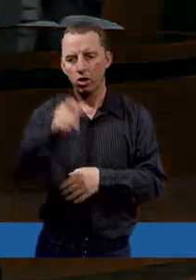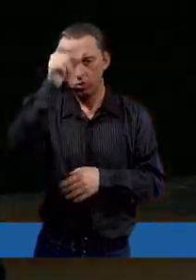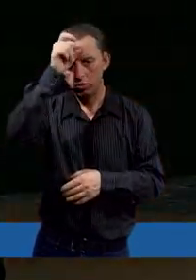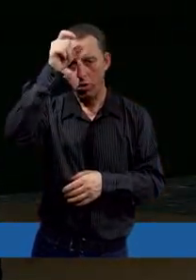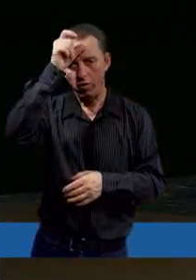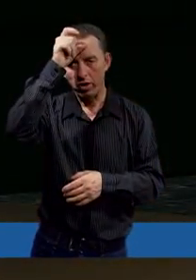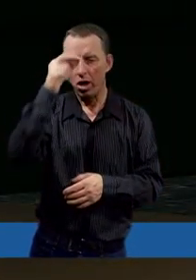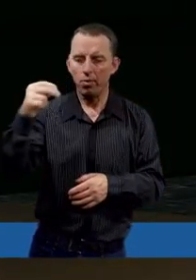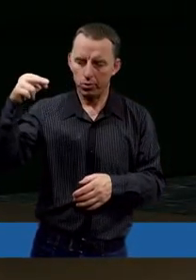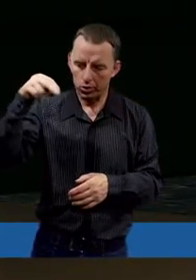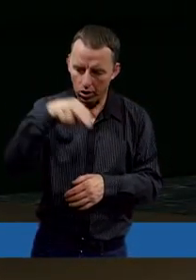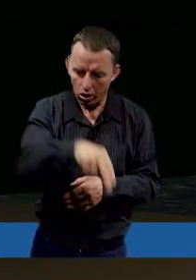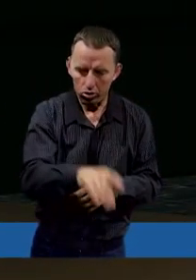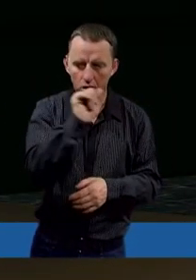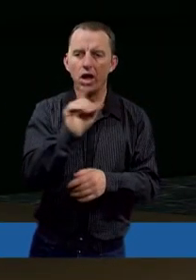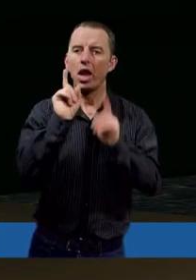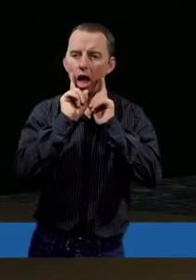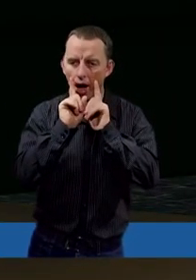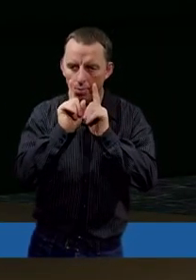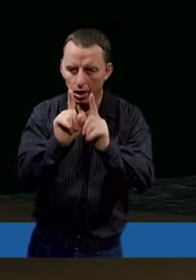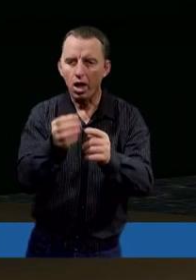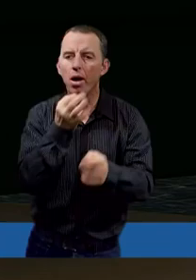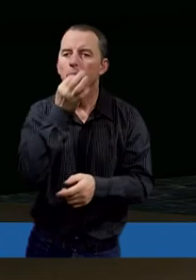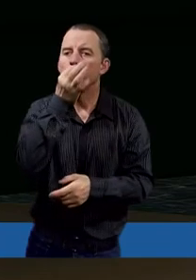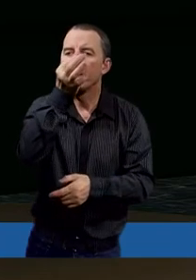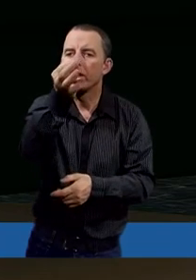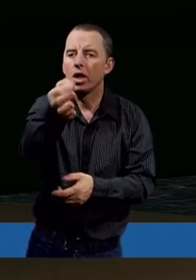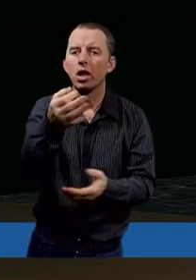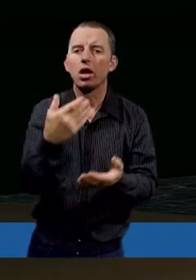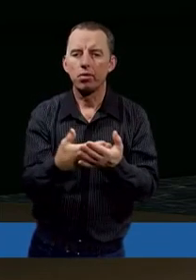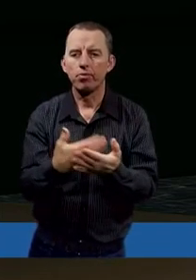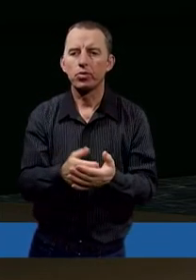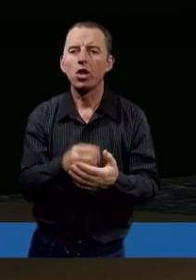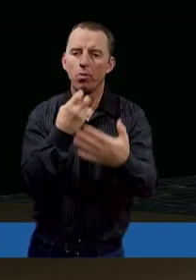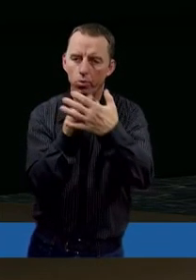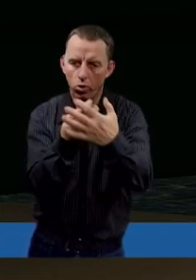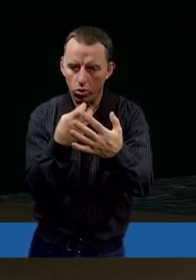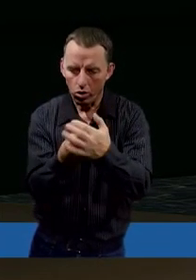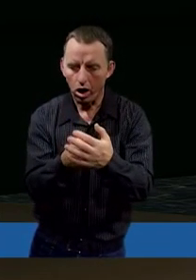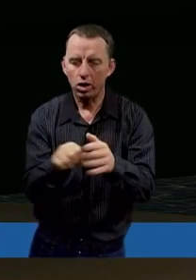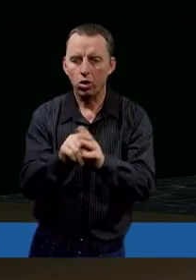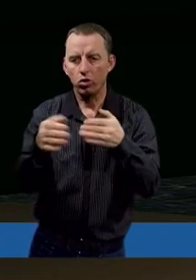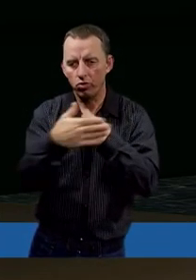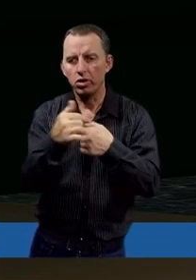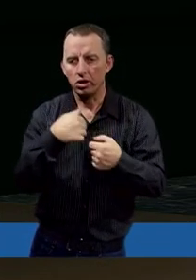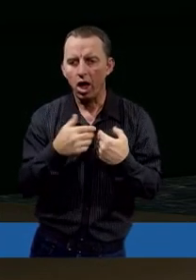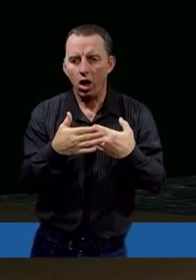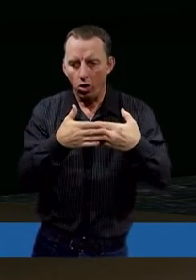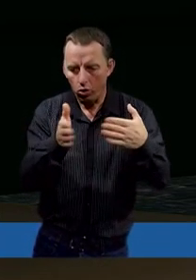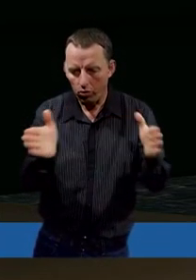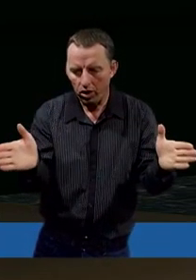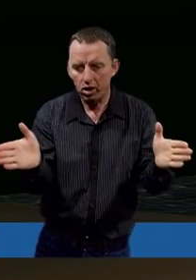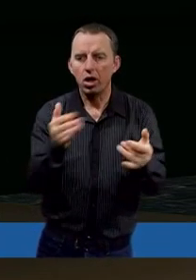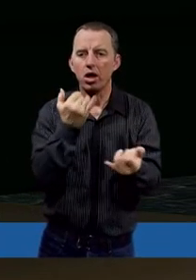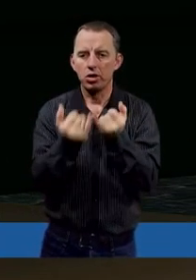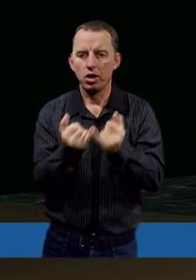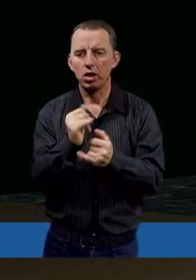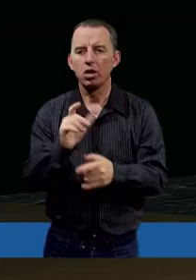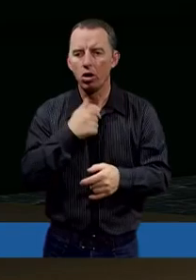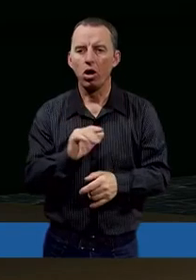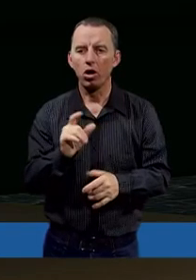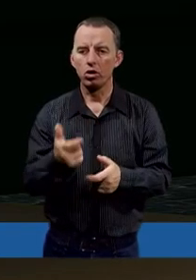człowiek przychodzi do Boga i naprawdę pyta, czyli jak Pan mówi, że jeżeli pukasz do drzwi, to ja otworzę. Jeżeli jak